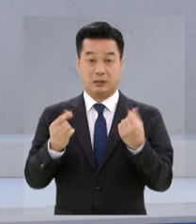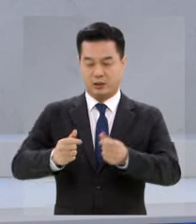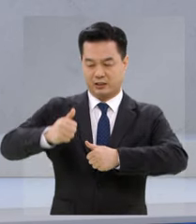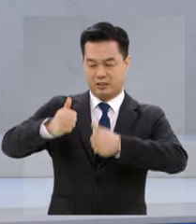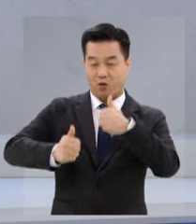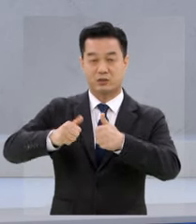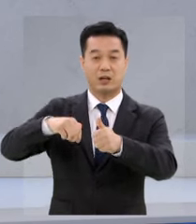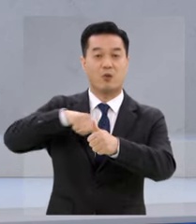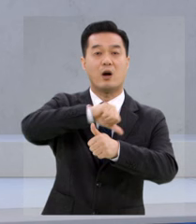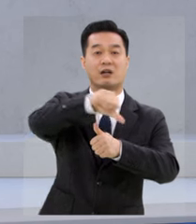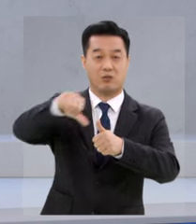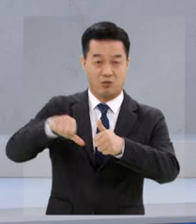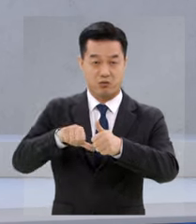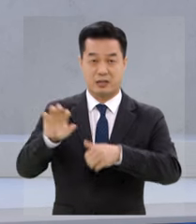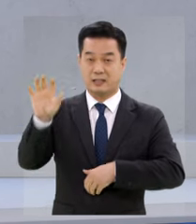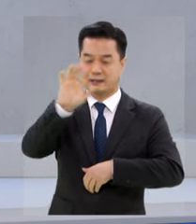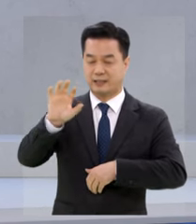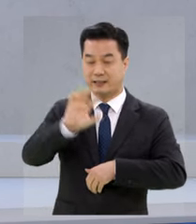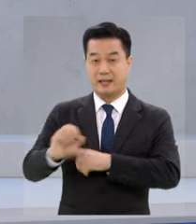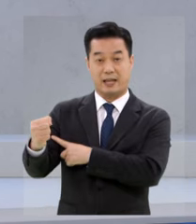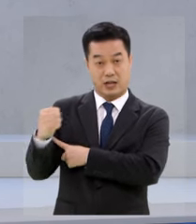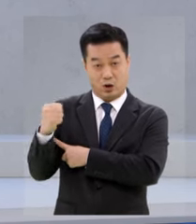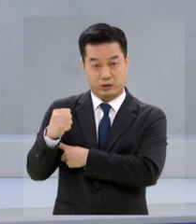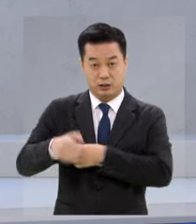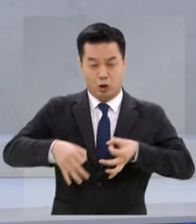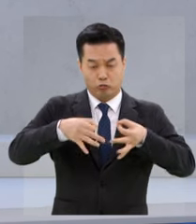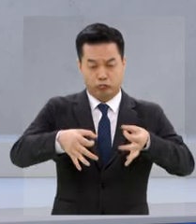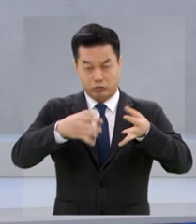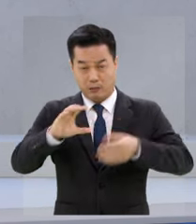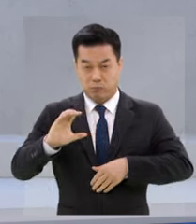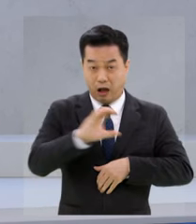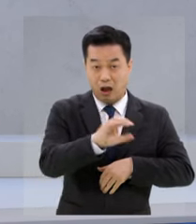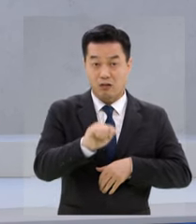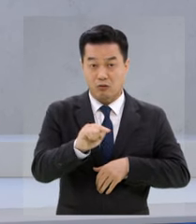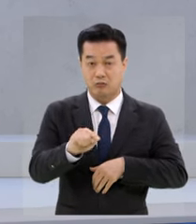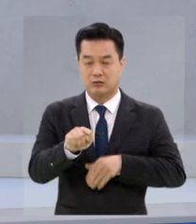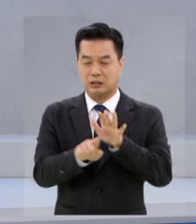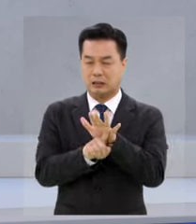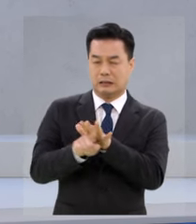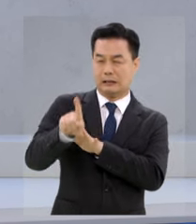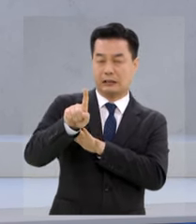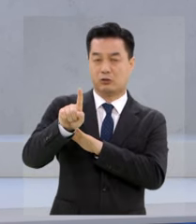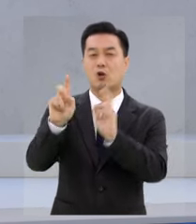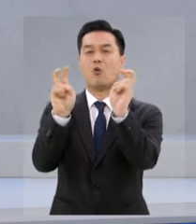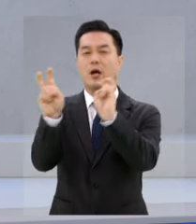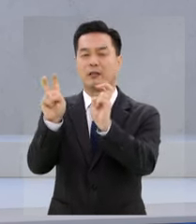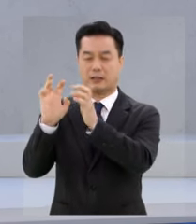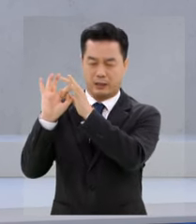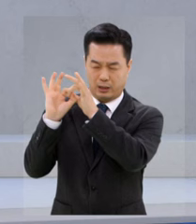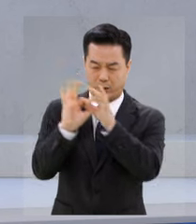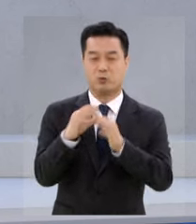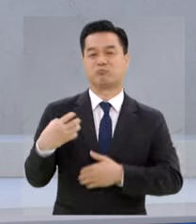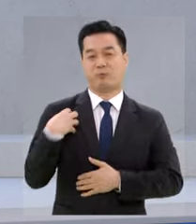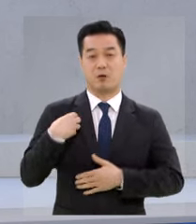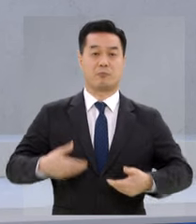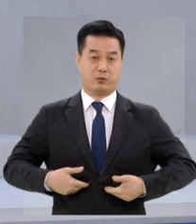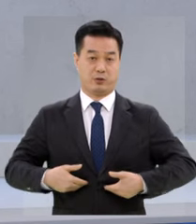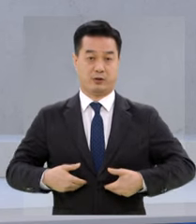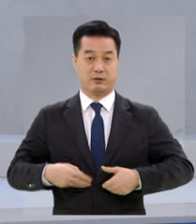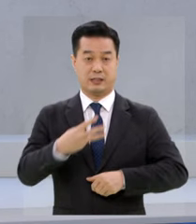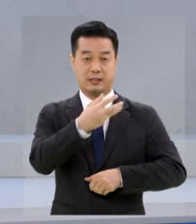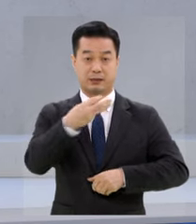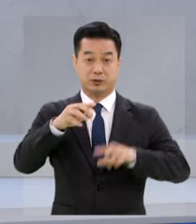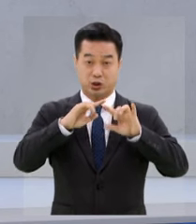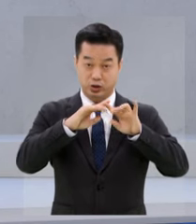경쟁환경에서 재생에너지에 투자하는 것은 인류 기업의 자리를 지키는 길이기도 합니다 삼성전자와